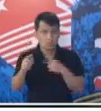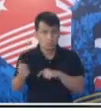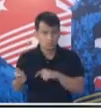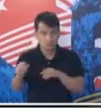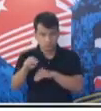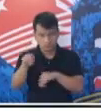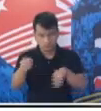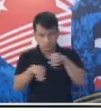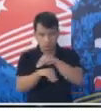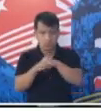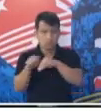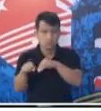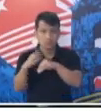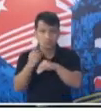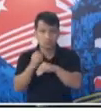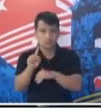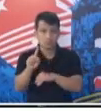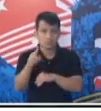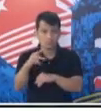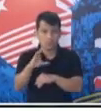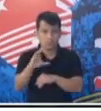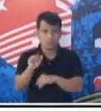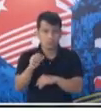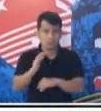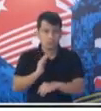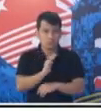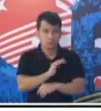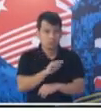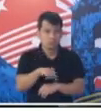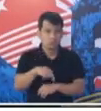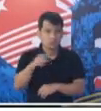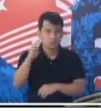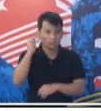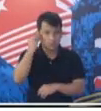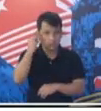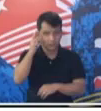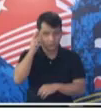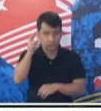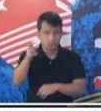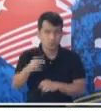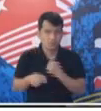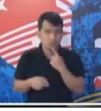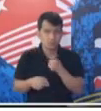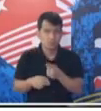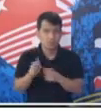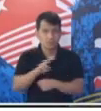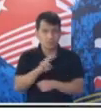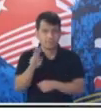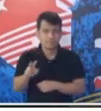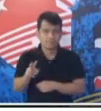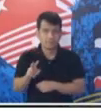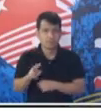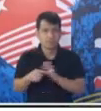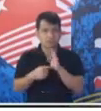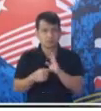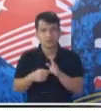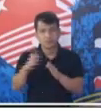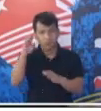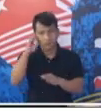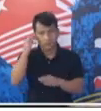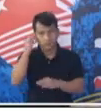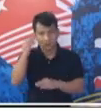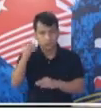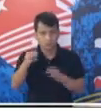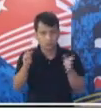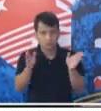ipinalit si Juan Pacman Partylist Congressman Mikey Romero. Ayon kay Valenzuela Congressman Eric Martinez na maliliit